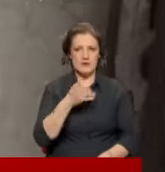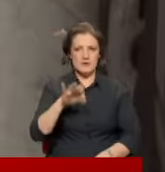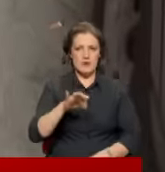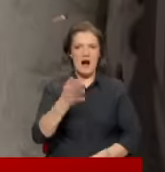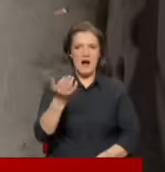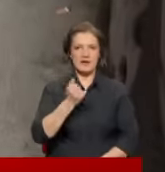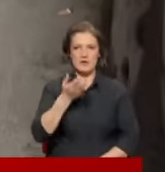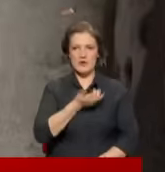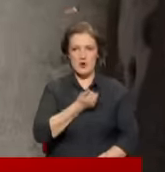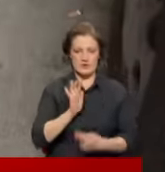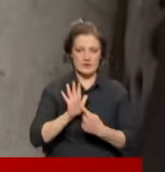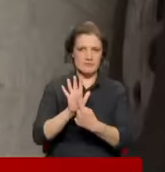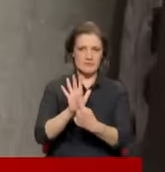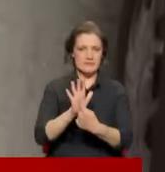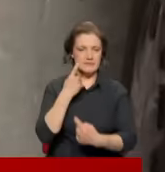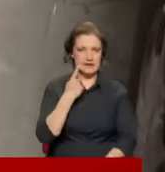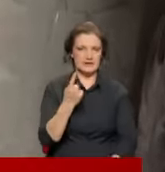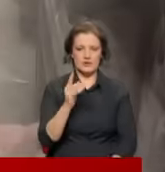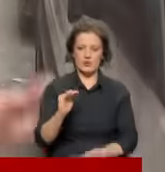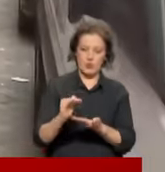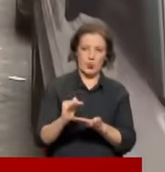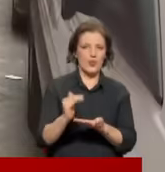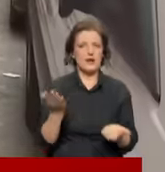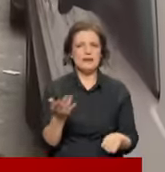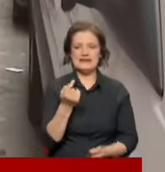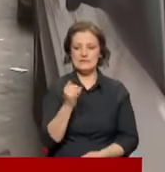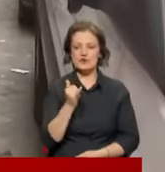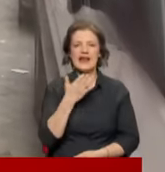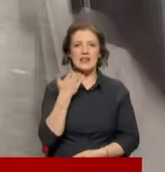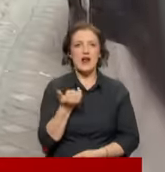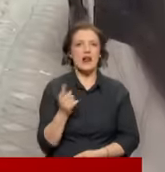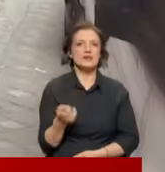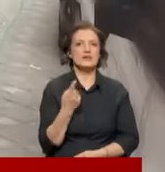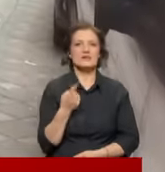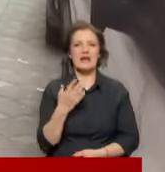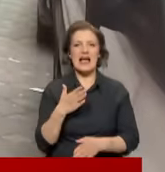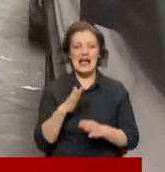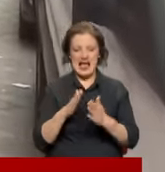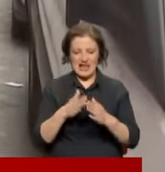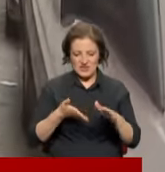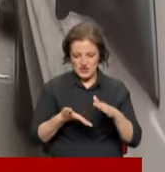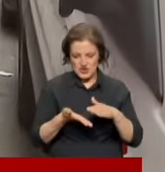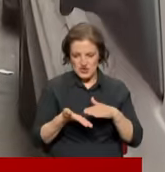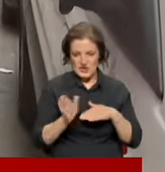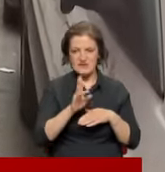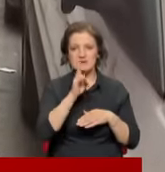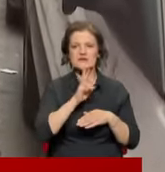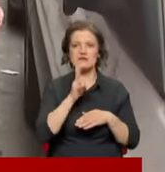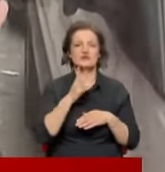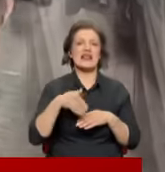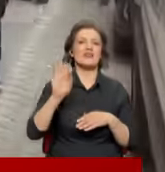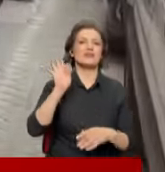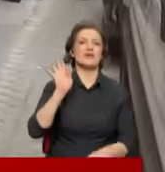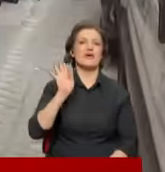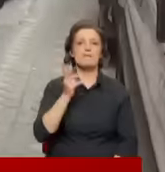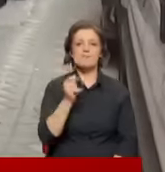anda aldığım yoğurdu göstereyim. Bakın. Küçücük. Yarım kilo et alamıyorsunuz. Evden adımınızı atıyorsunuz, 200 lira zaten